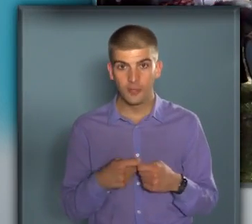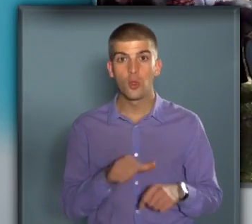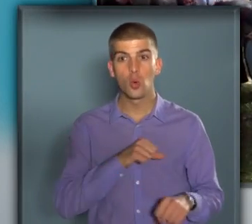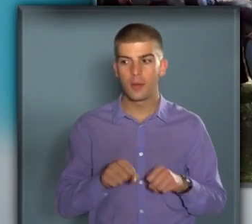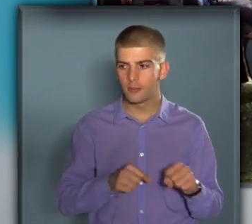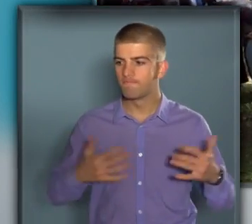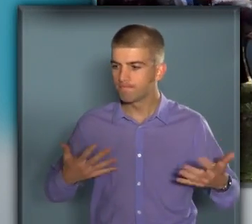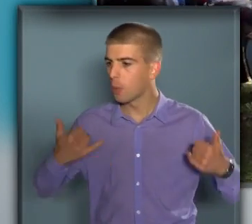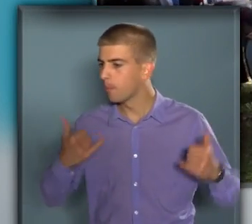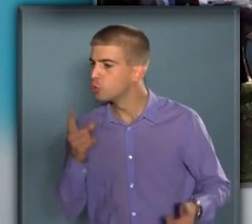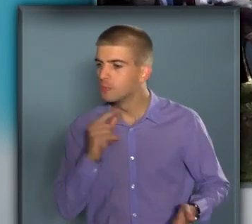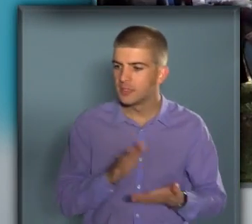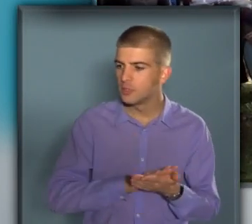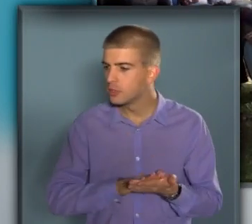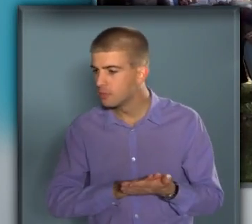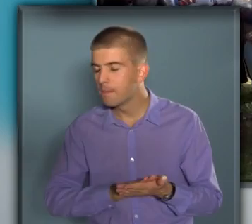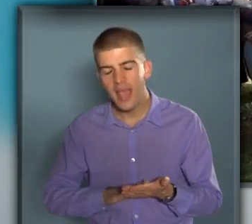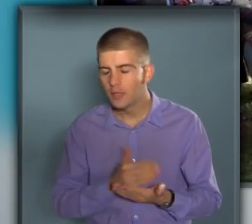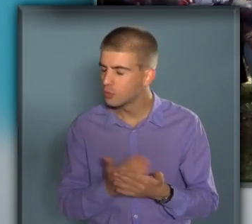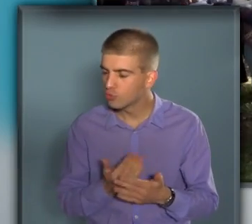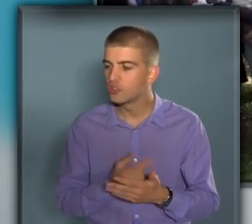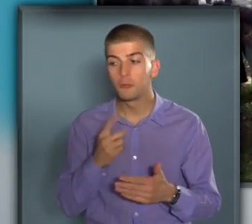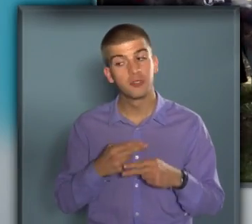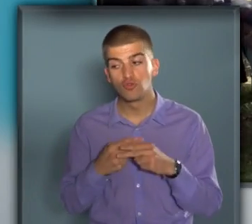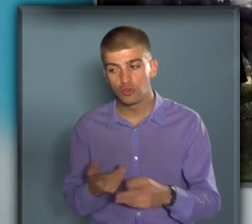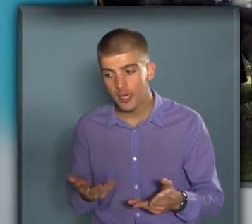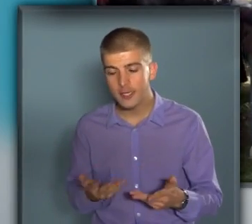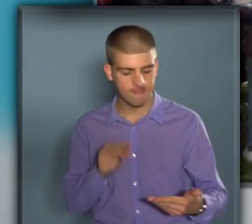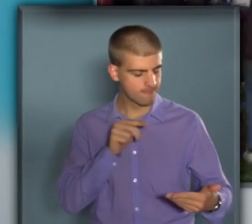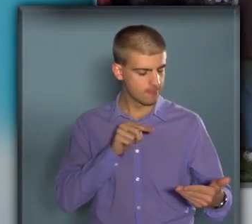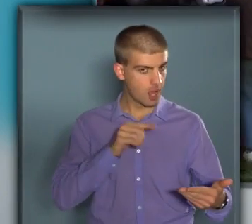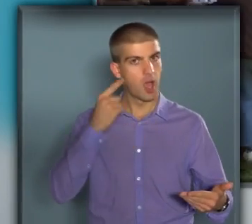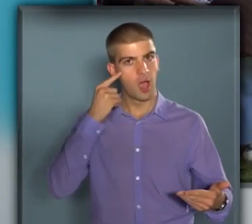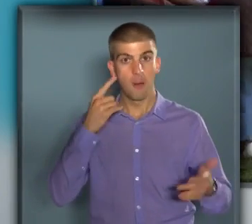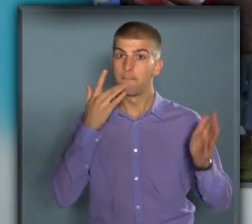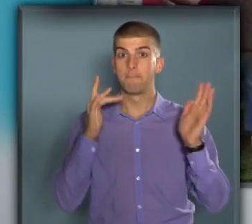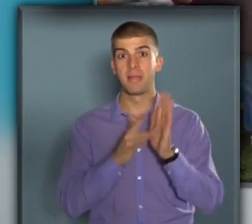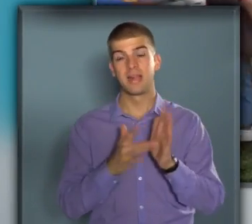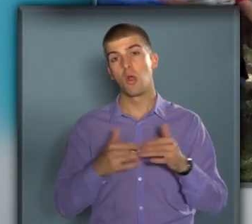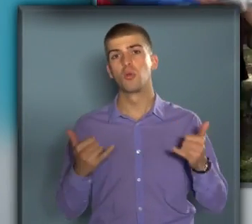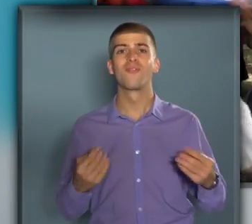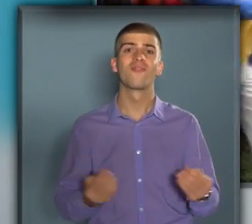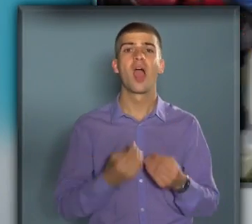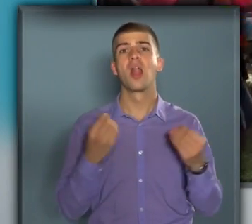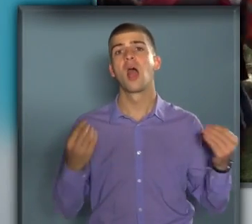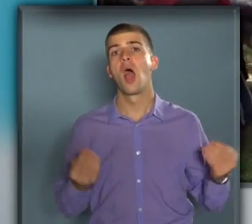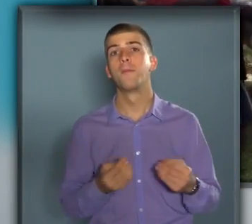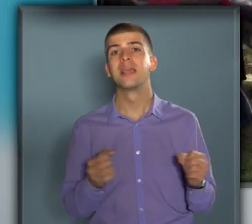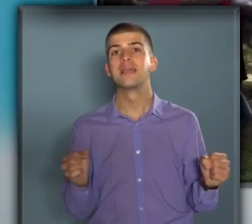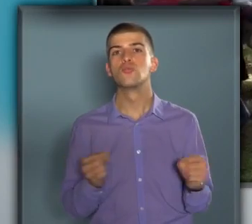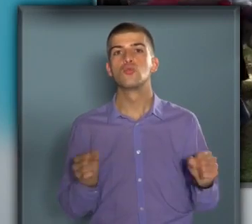az önkormányzat, mit tud segíteni. Most azt vizsgáljuk, hogy valami fajta hűtő